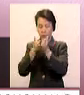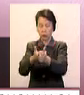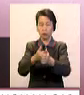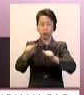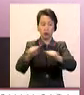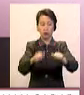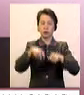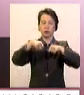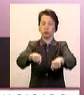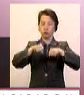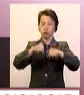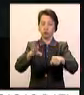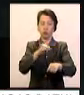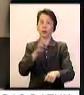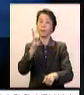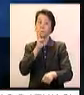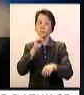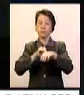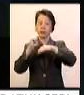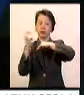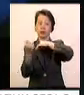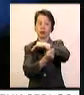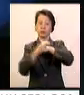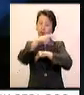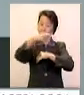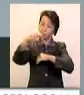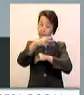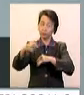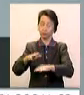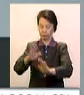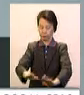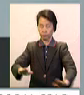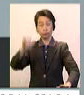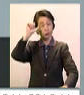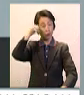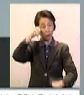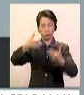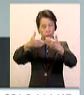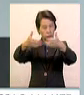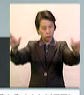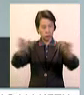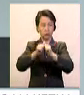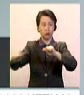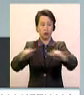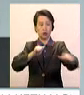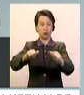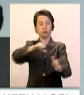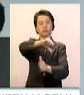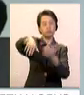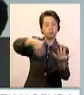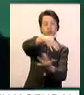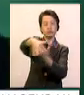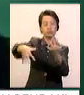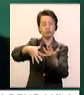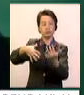aktiviti berkuda dan aktiviti air di taman tema air. Kanak-kanak autisma juga didedahkan dengan aktiviti sosial